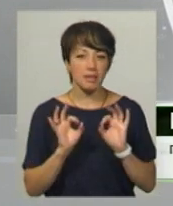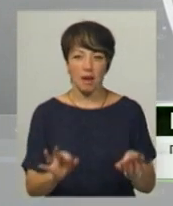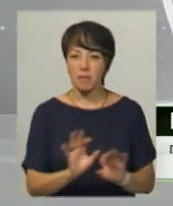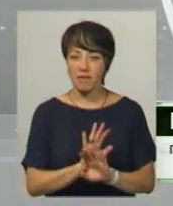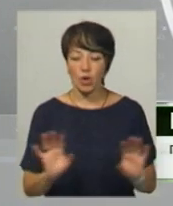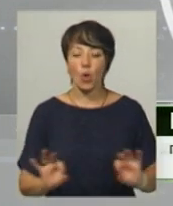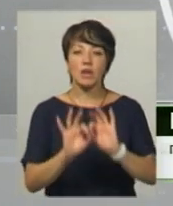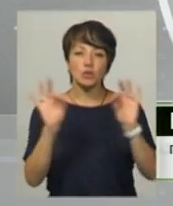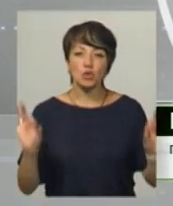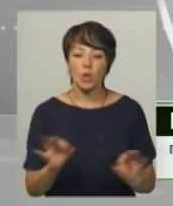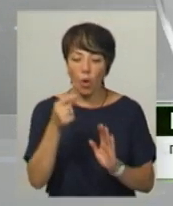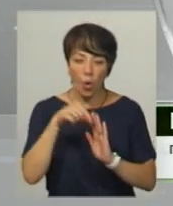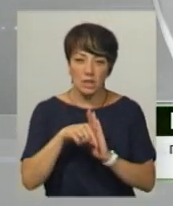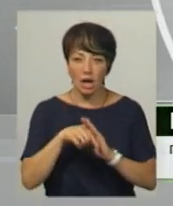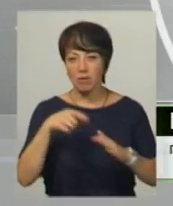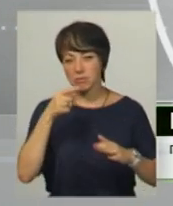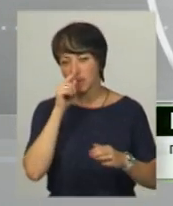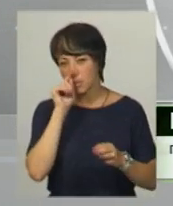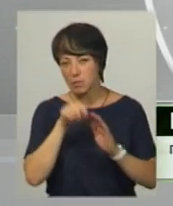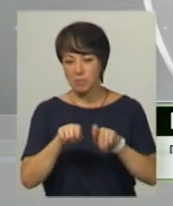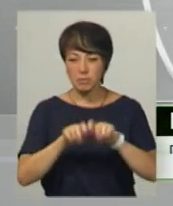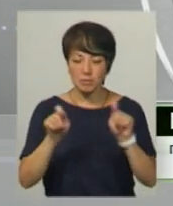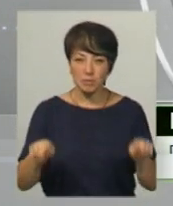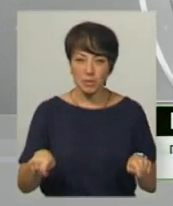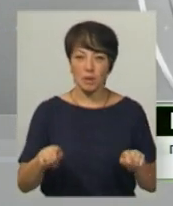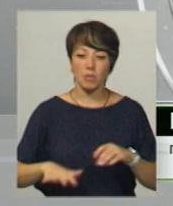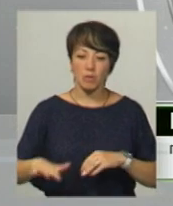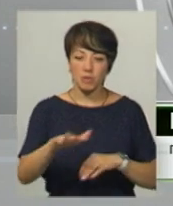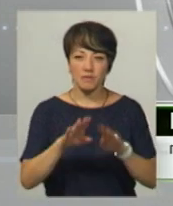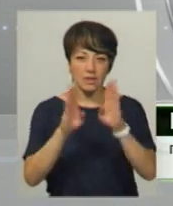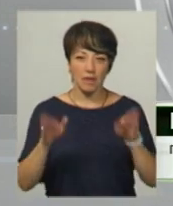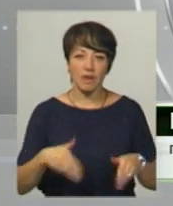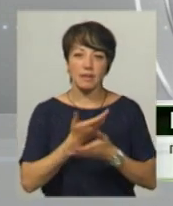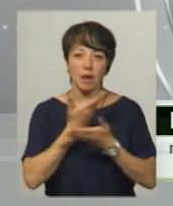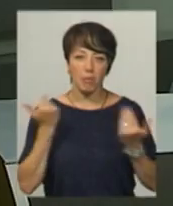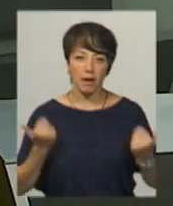ознак проникнення чи в приміщення комісії, чи в сейф немає.